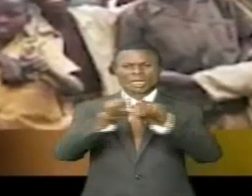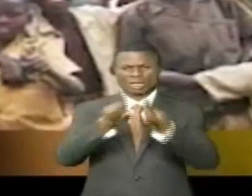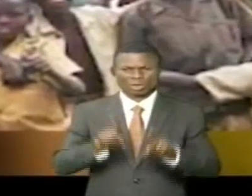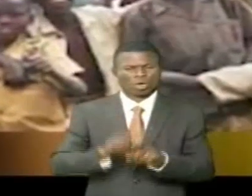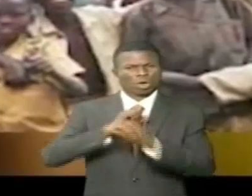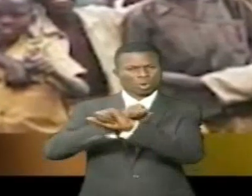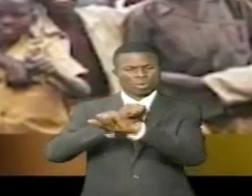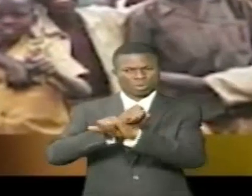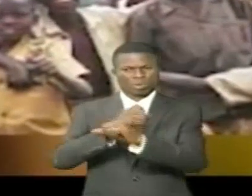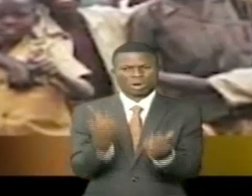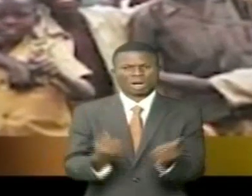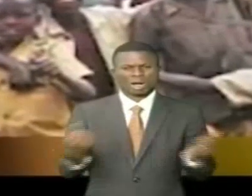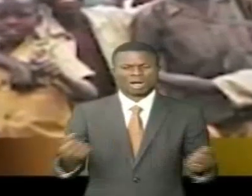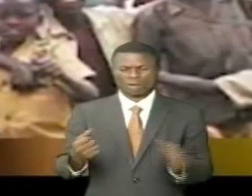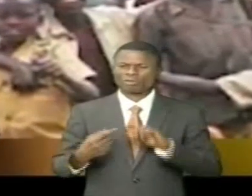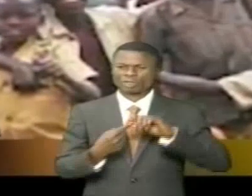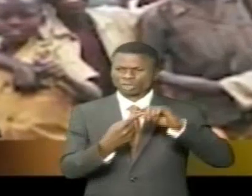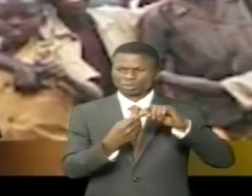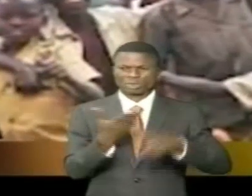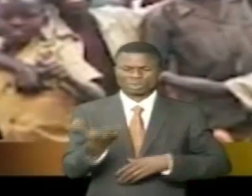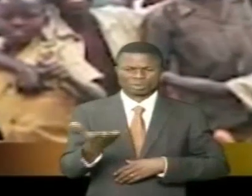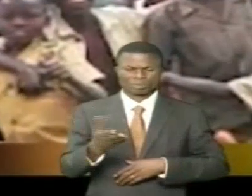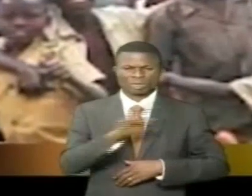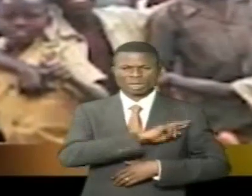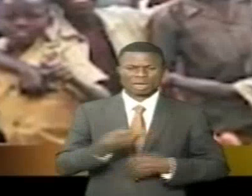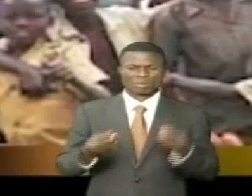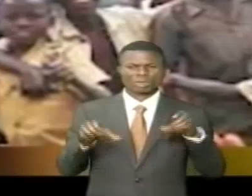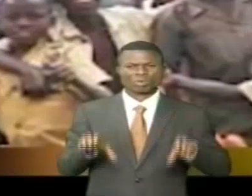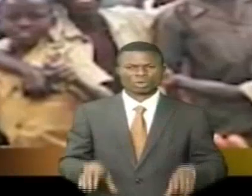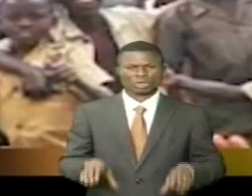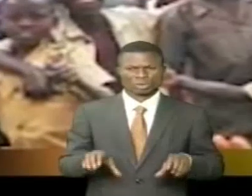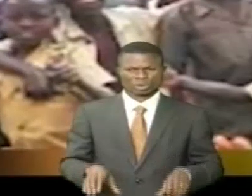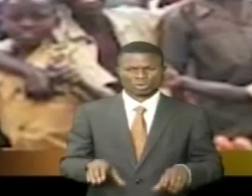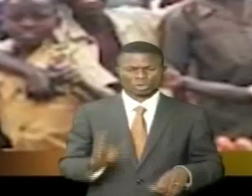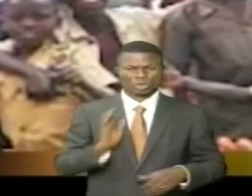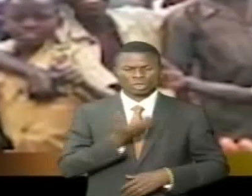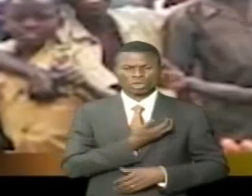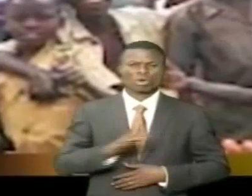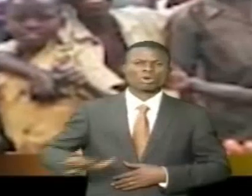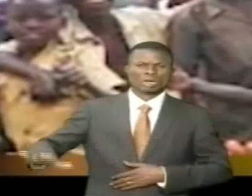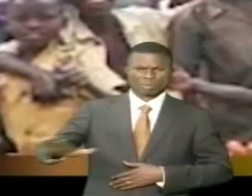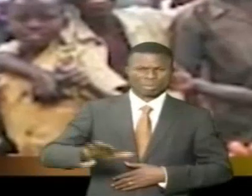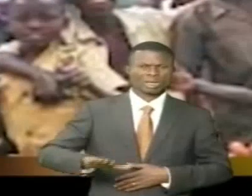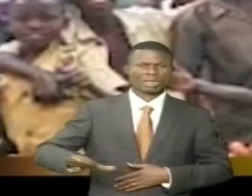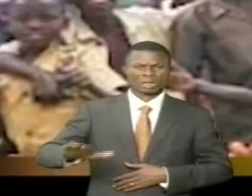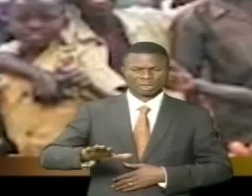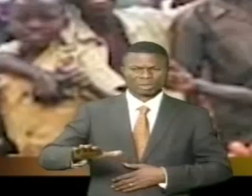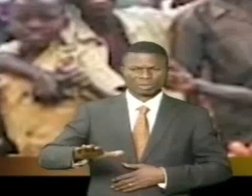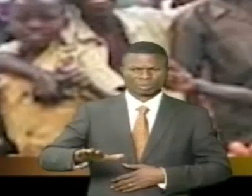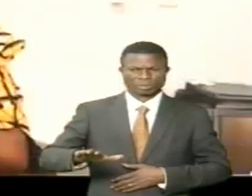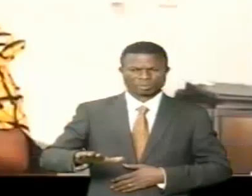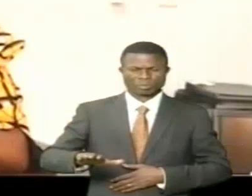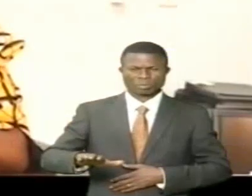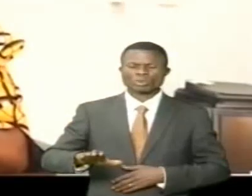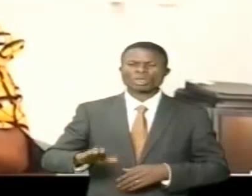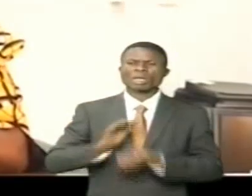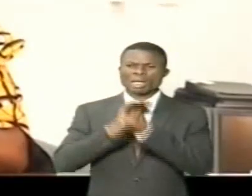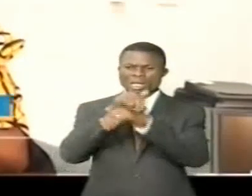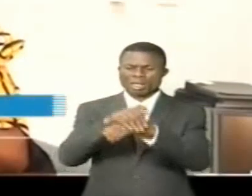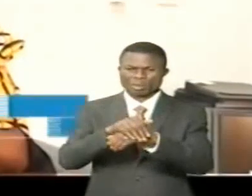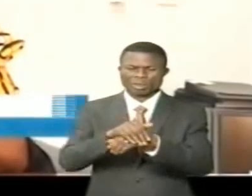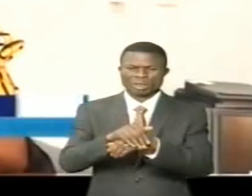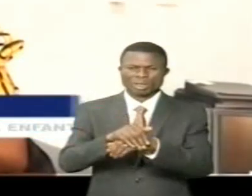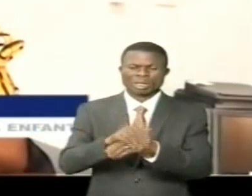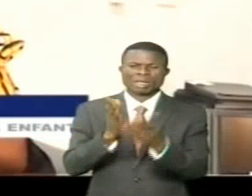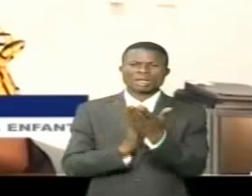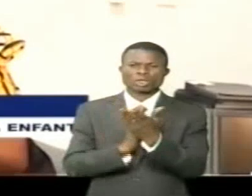de l'enfant en particulier. La République démocratique du Congo, notre pays, et partie prenante à la Charte africaine des